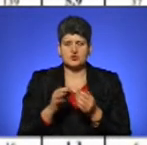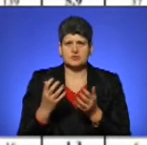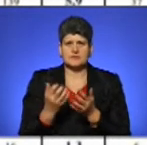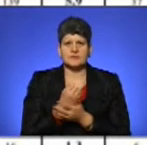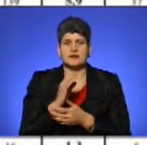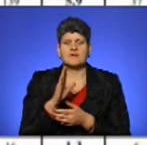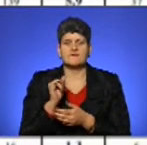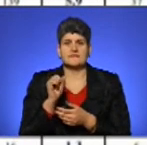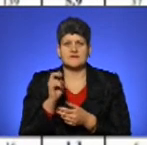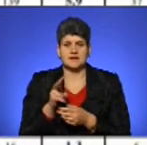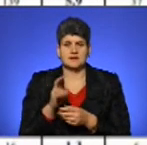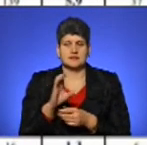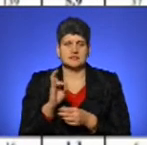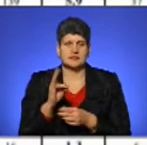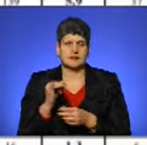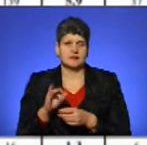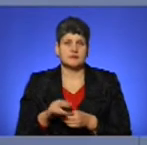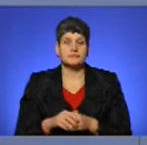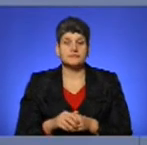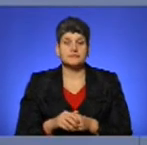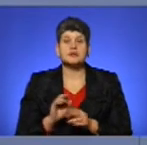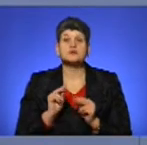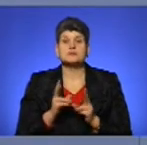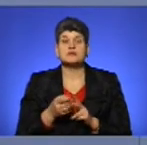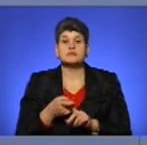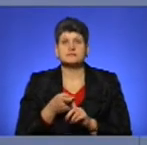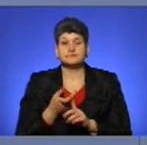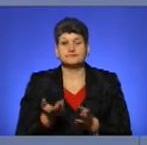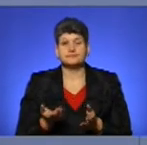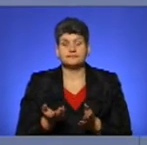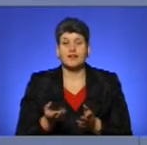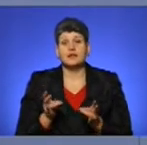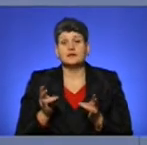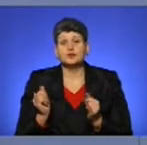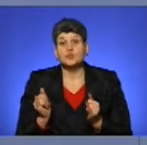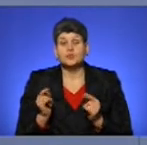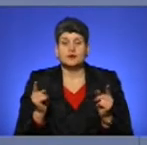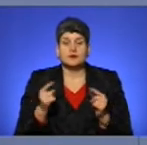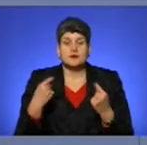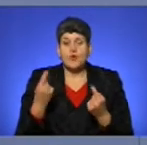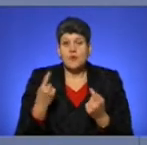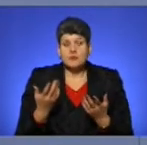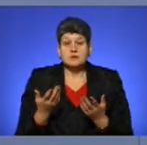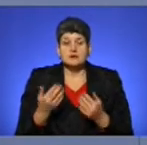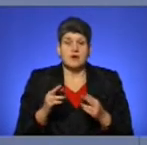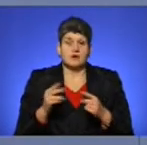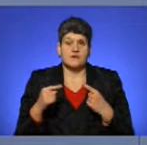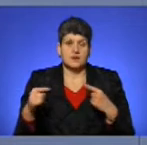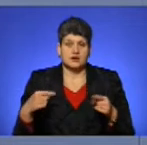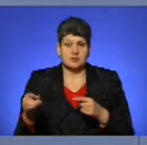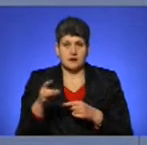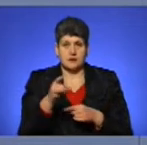ВІЛ-СНІДу. От з чим це пов'язано? Ну, Тернопільська область, як і інші